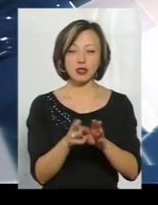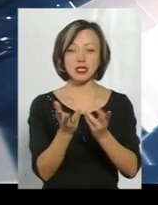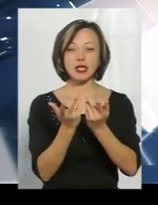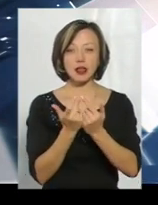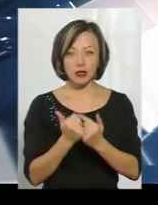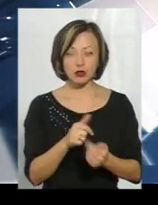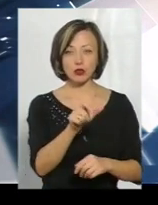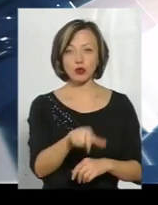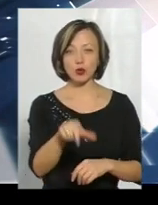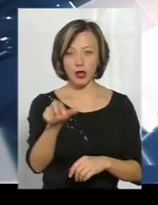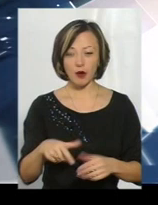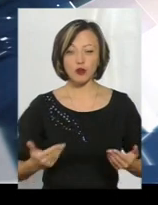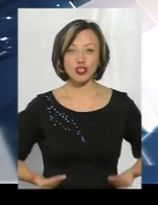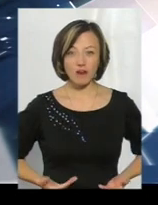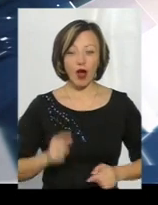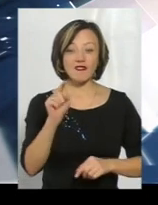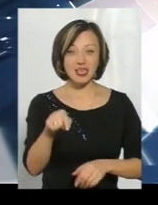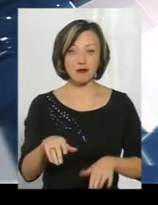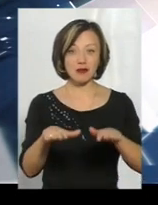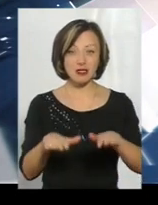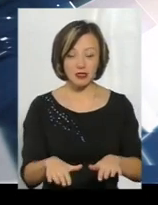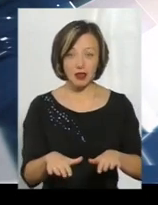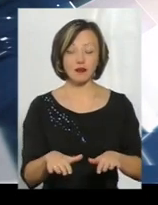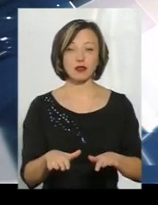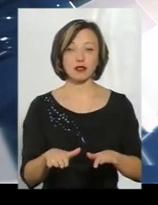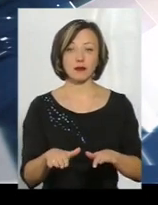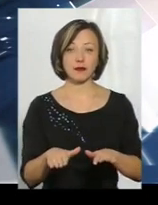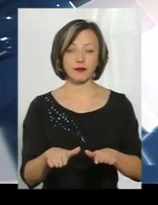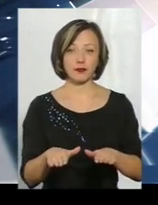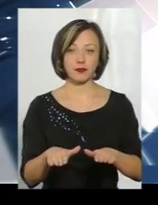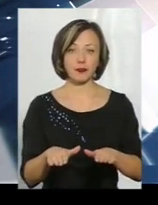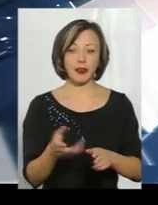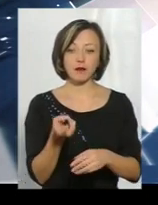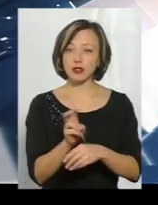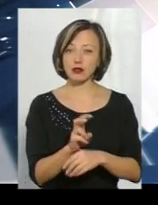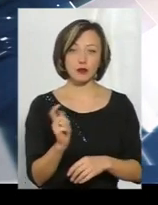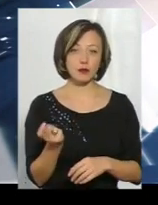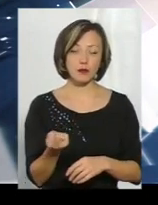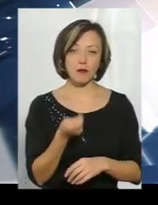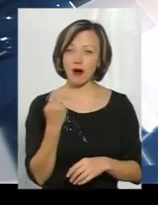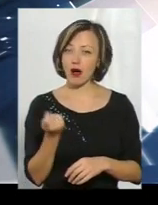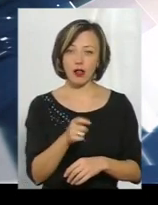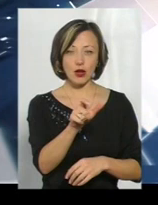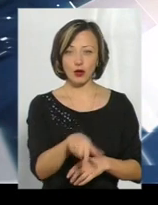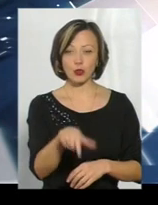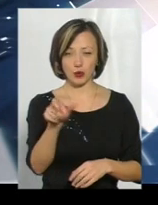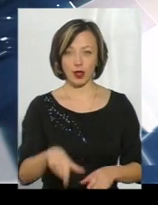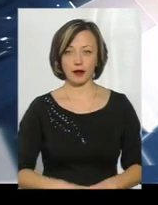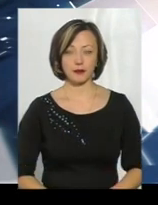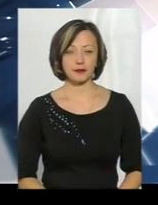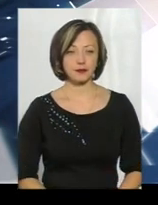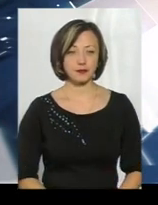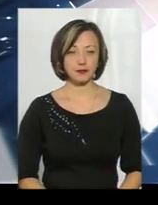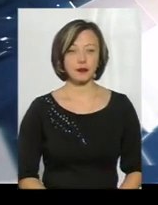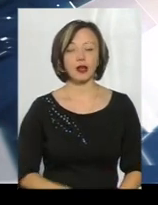кількістю жителів, які є в населеному пункті, прийшло досить мало